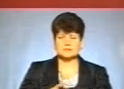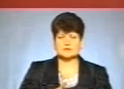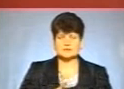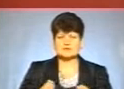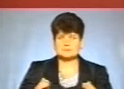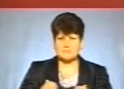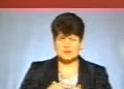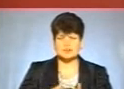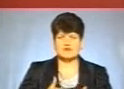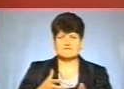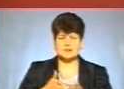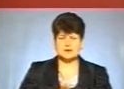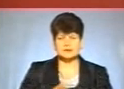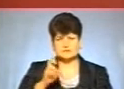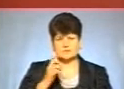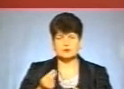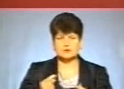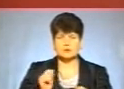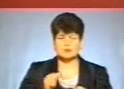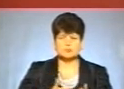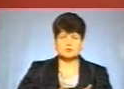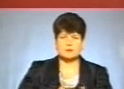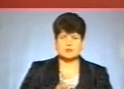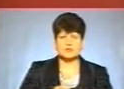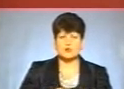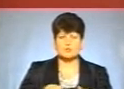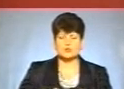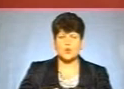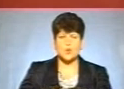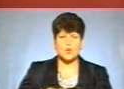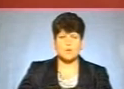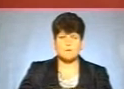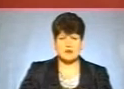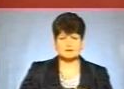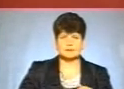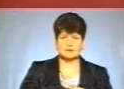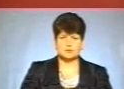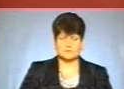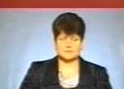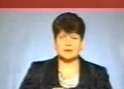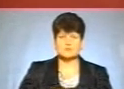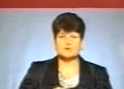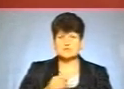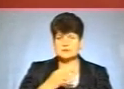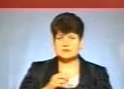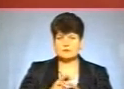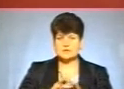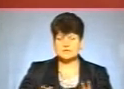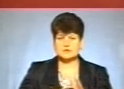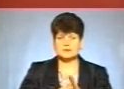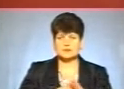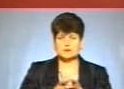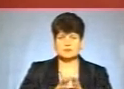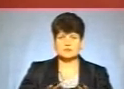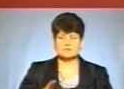витрати бюджетних коштів, які можуть бути спрямовані на розвиток громад на відповідних територіях. Про це повідомив міністр Кабінету